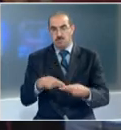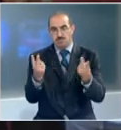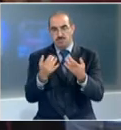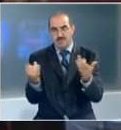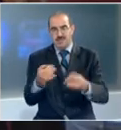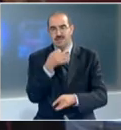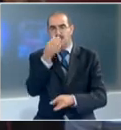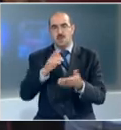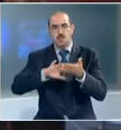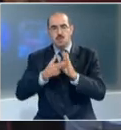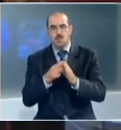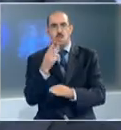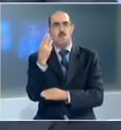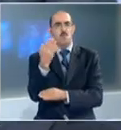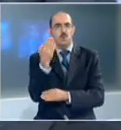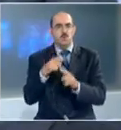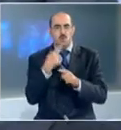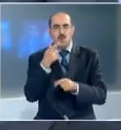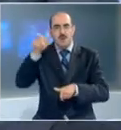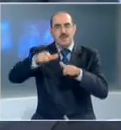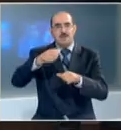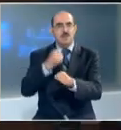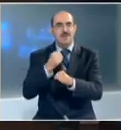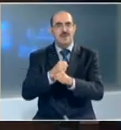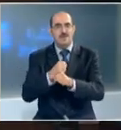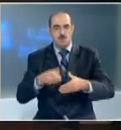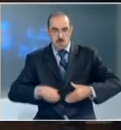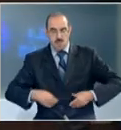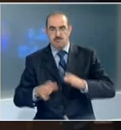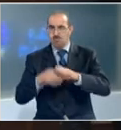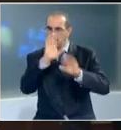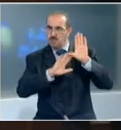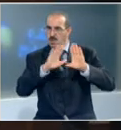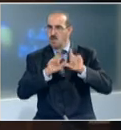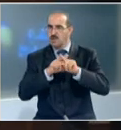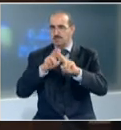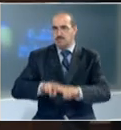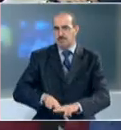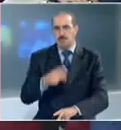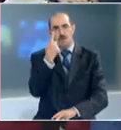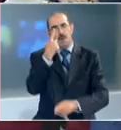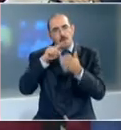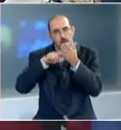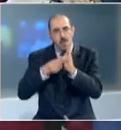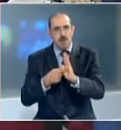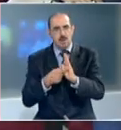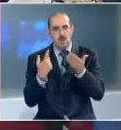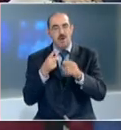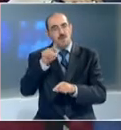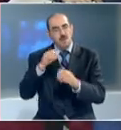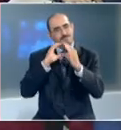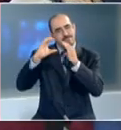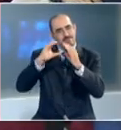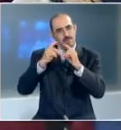أن جل المطالب التي رفعها أعوان الحرس البلدي قد تم التكفل بها، فيما بقي مطلب واحد يجري الحوار